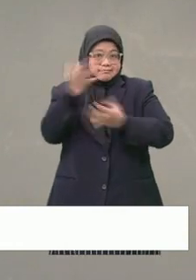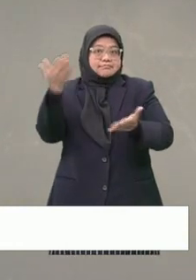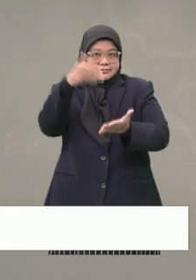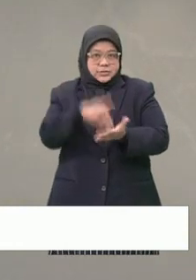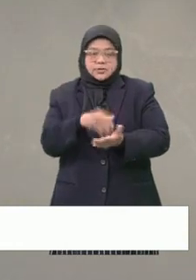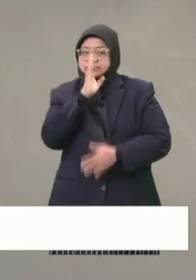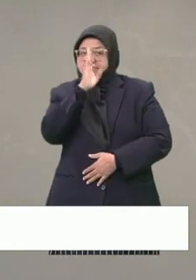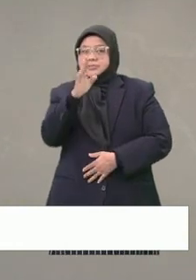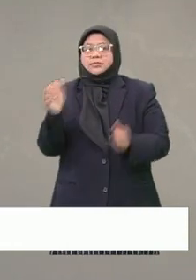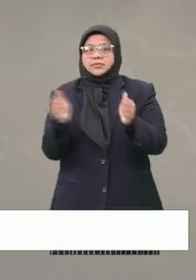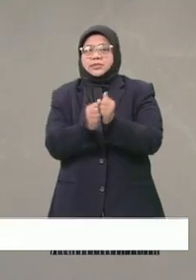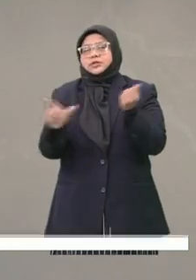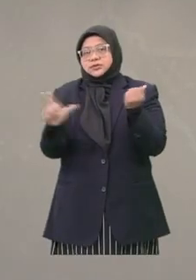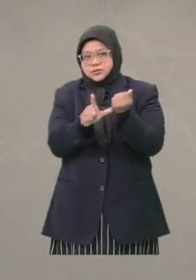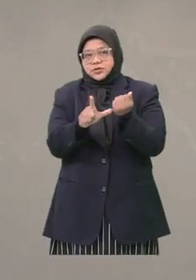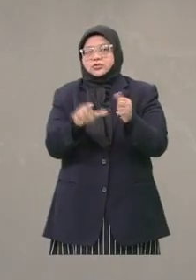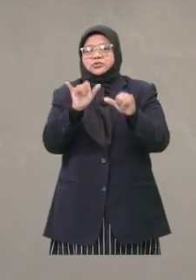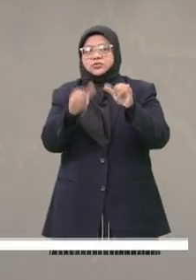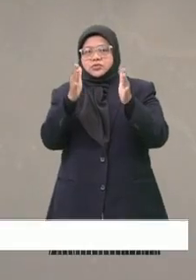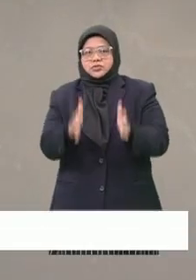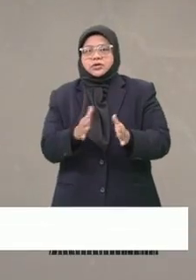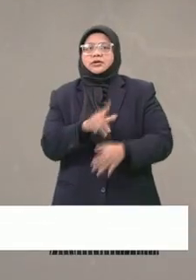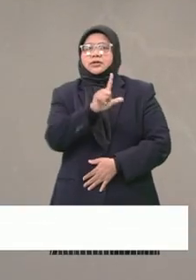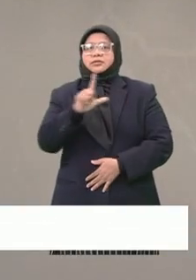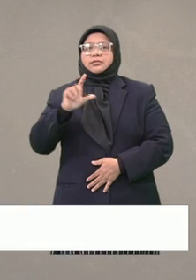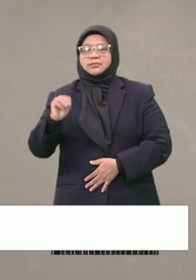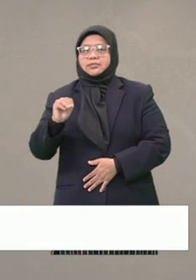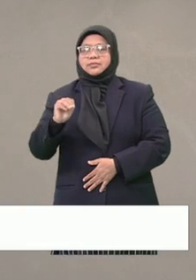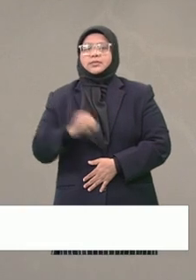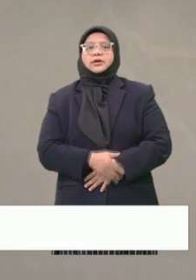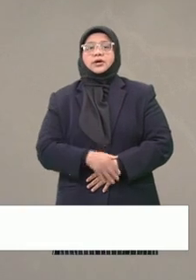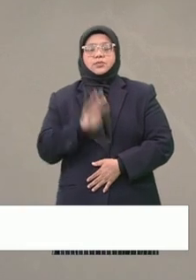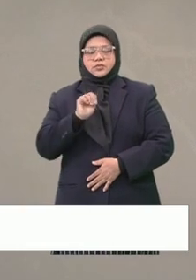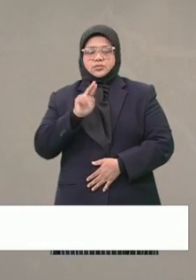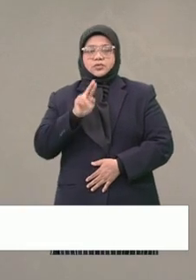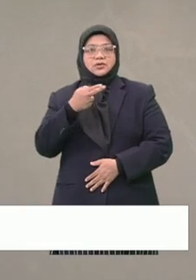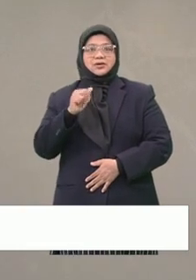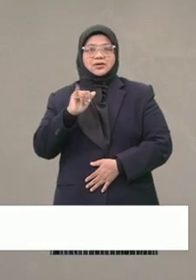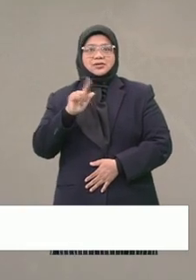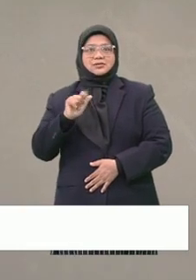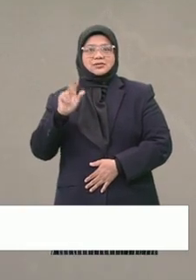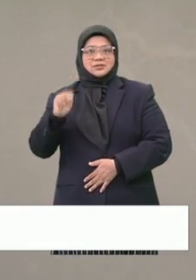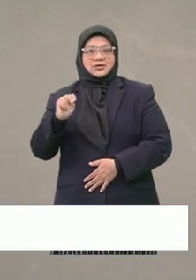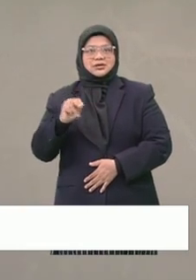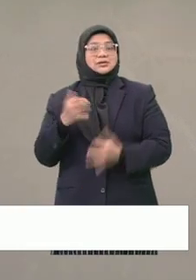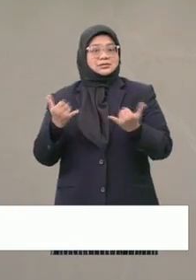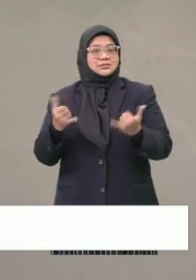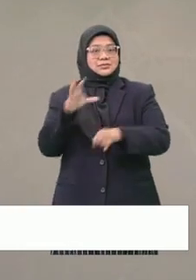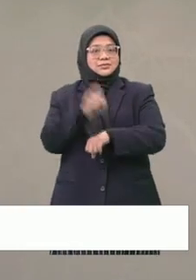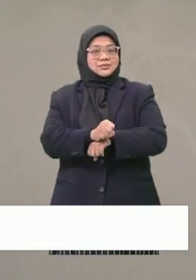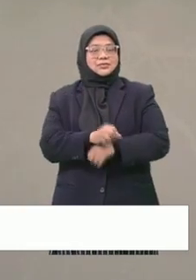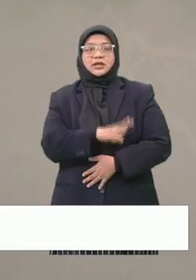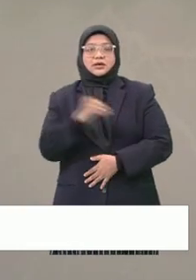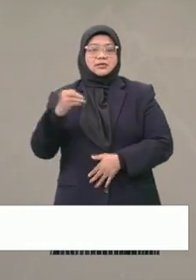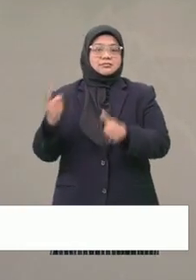terus saja bersama penolong jurutera Lembaga Lebuh Raya Malaysia LLM, Muhaizan Ishak yang bersama saya pada malam ini.